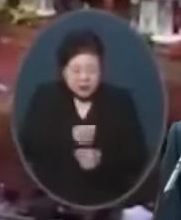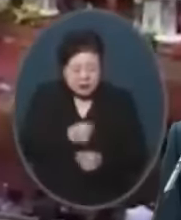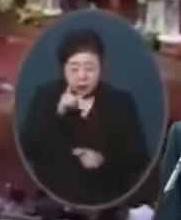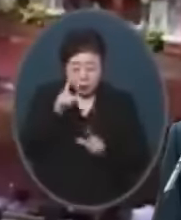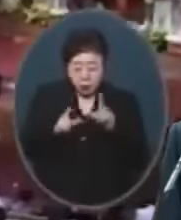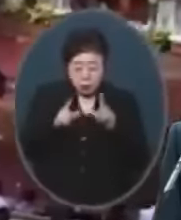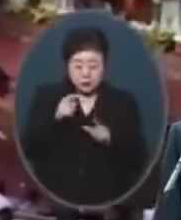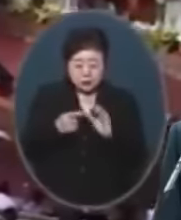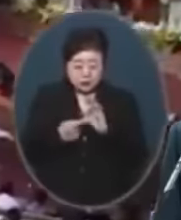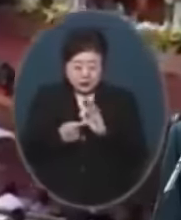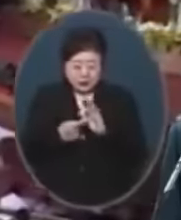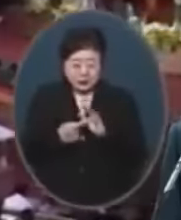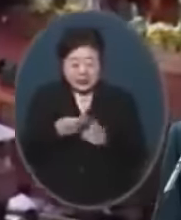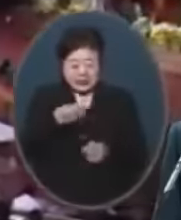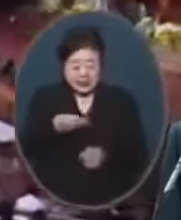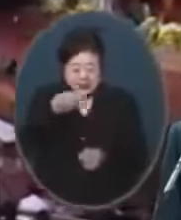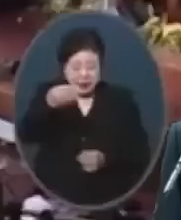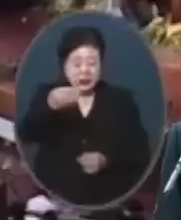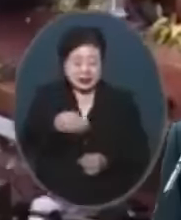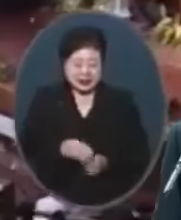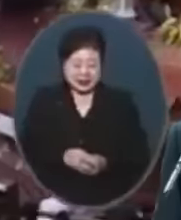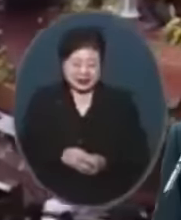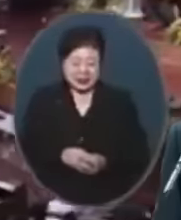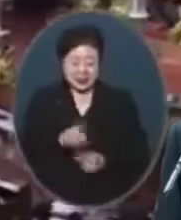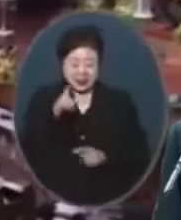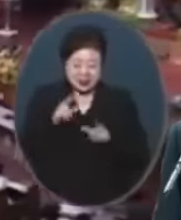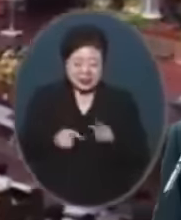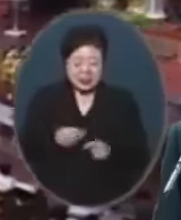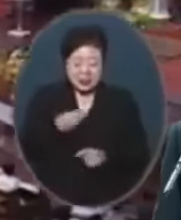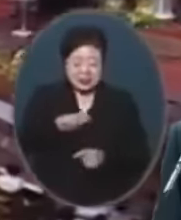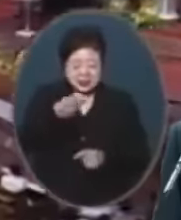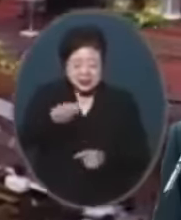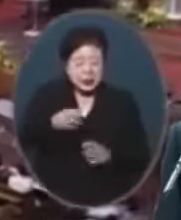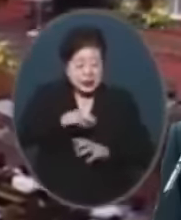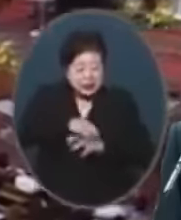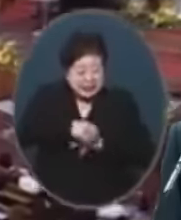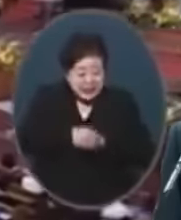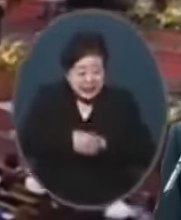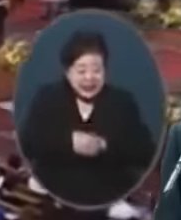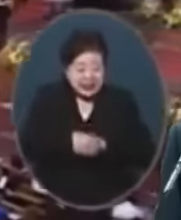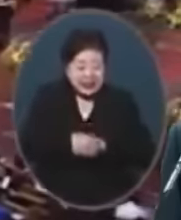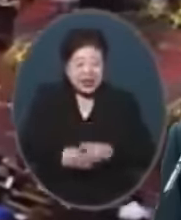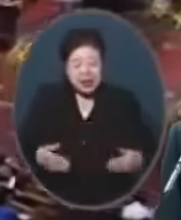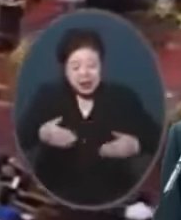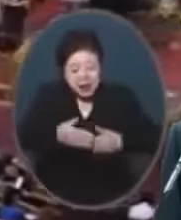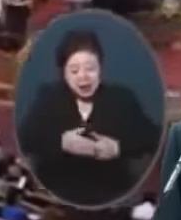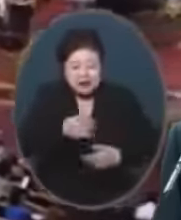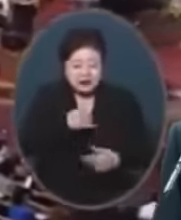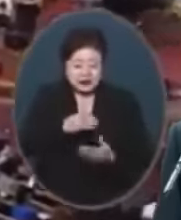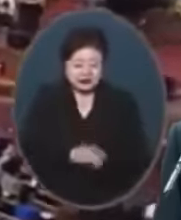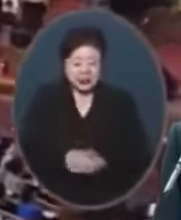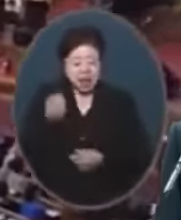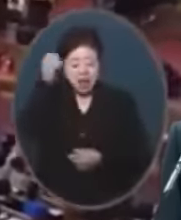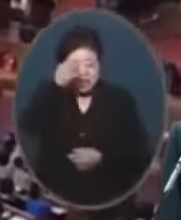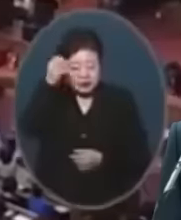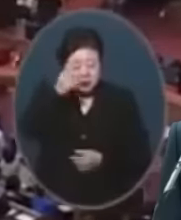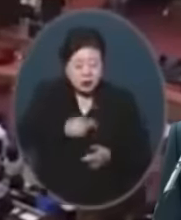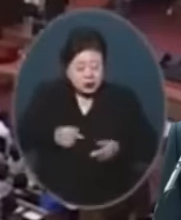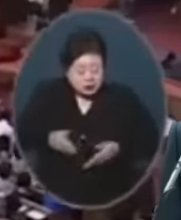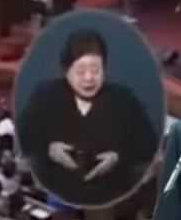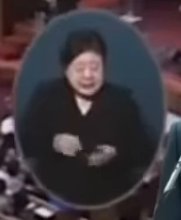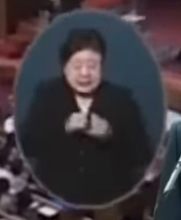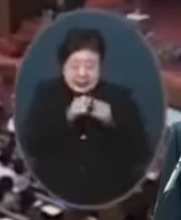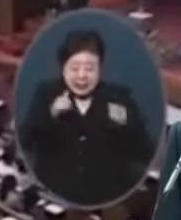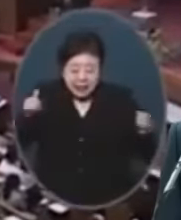모습을 보여줍니다. 4차원의 존재만이 3차원의 세계를 부둥켜 안을 수가 있는 것입니다. 성령으로 거듭난